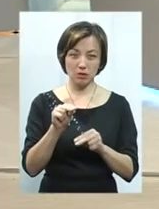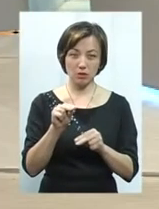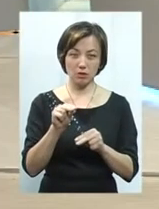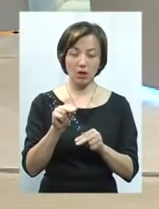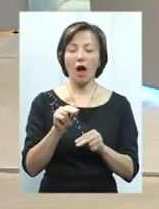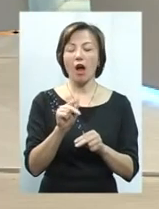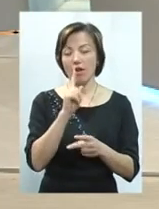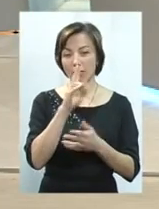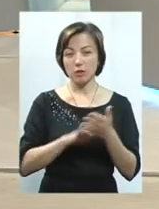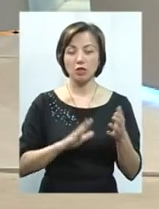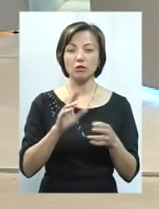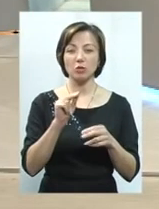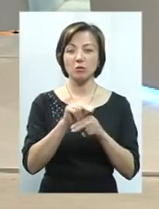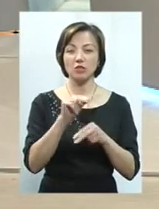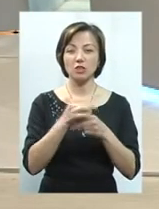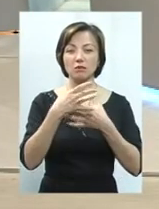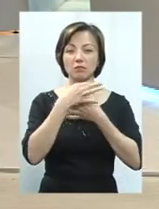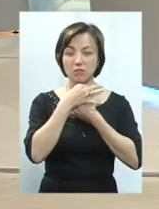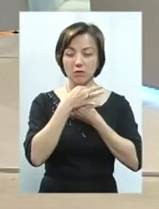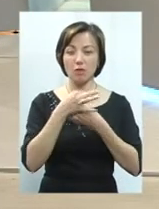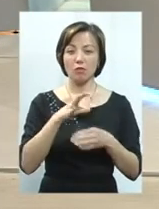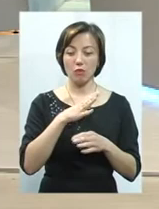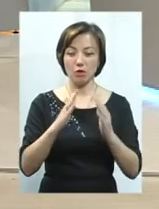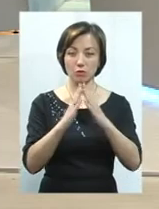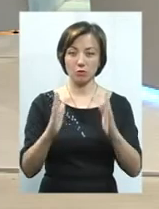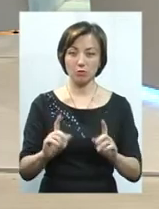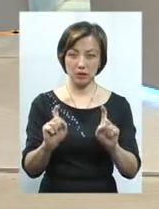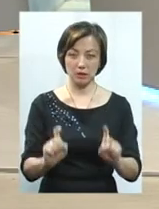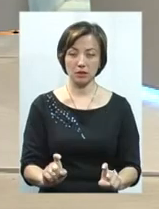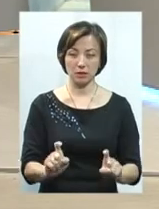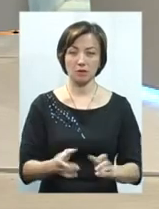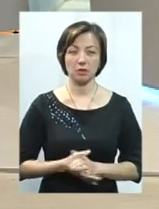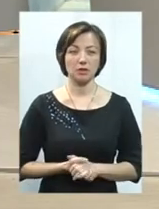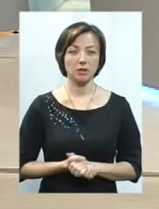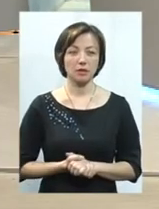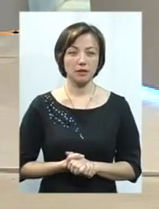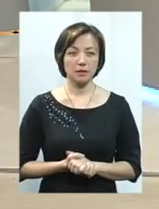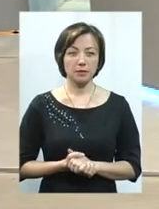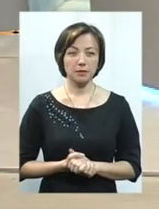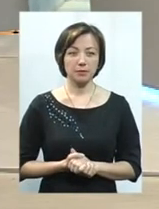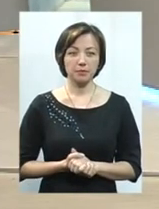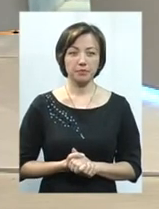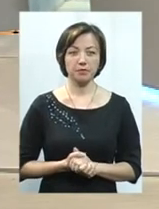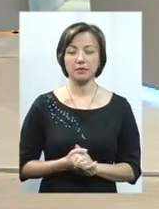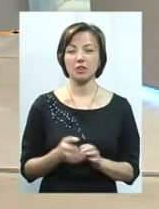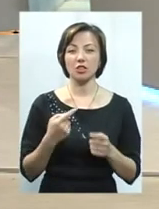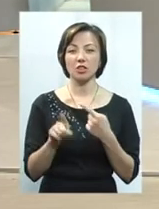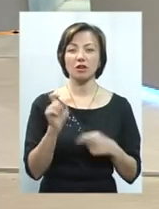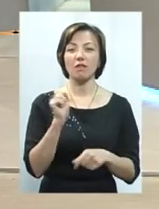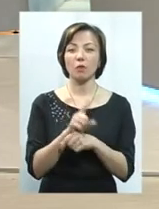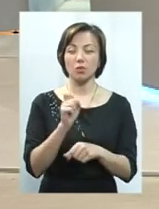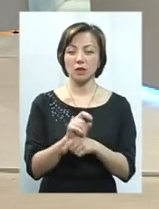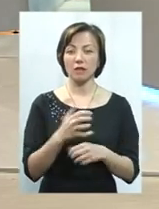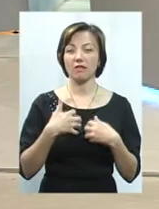цеп і привчити до того, що вона має там, була просто як, ну, скажімо, зовсім інша функція, так?